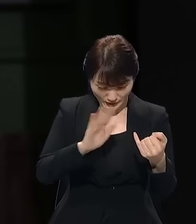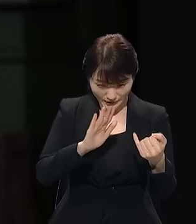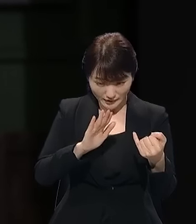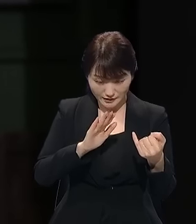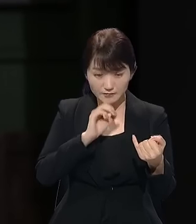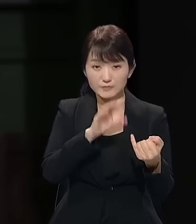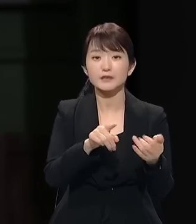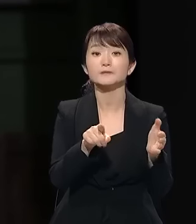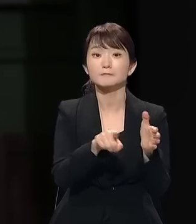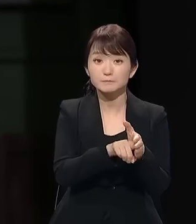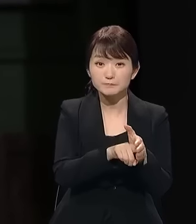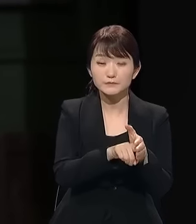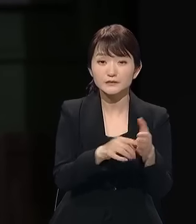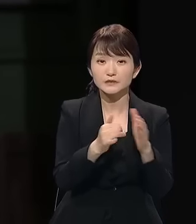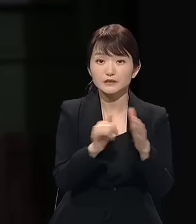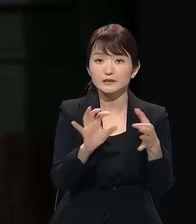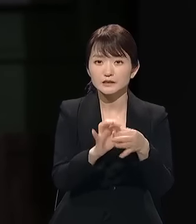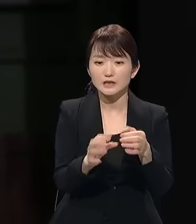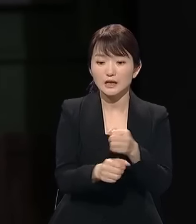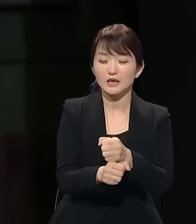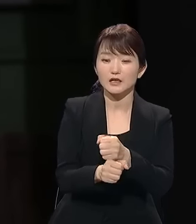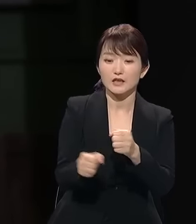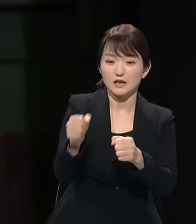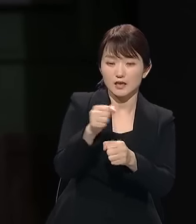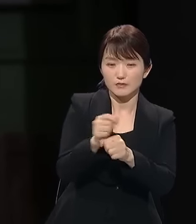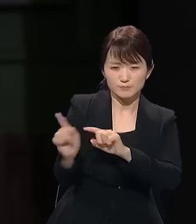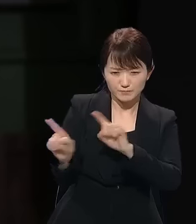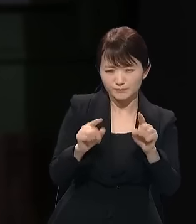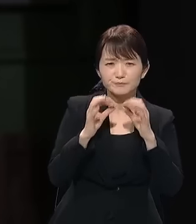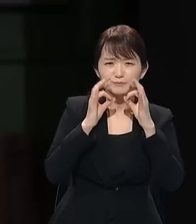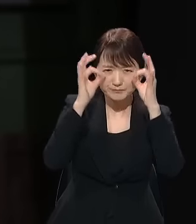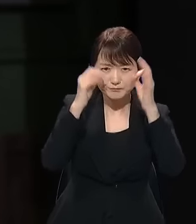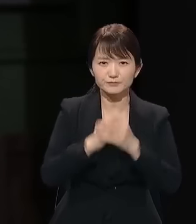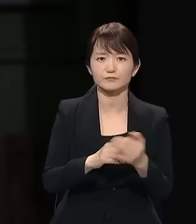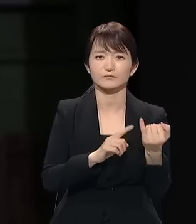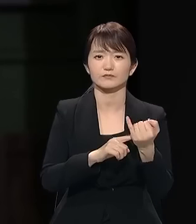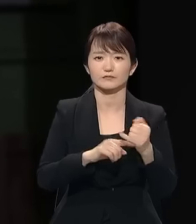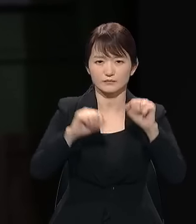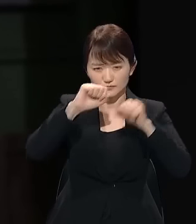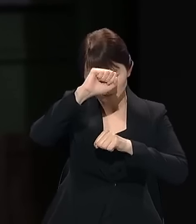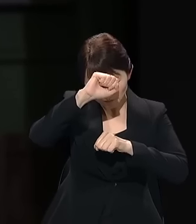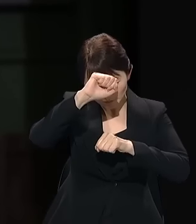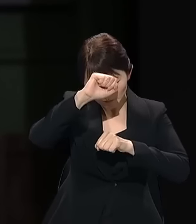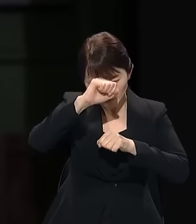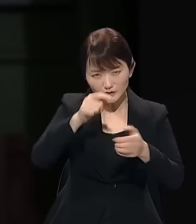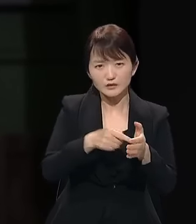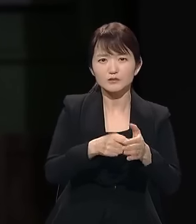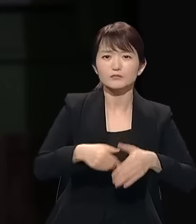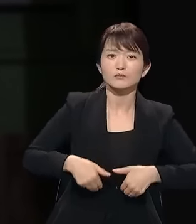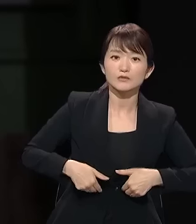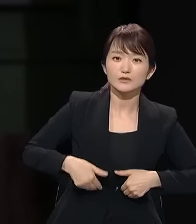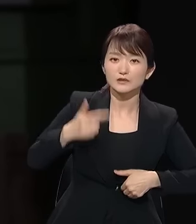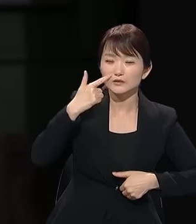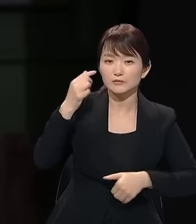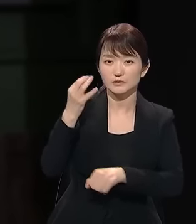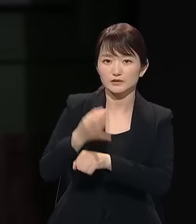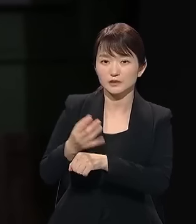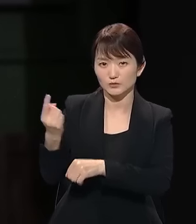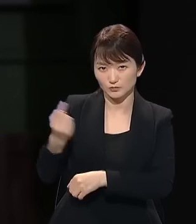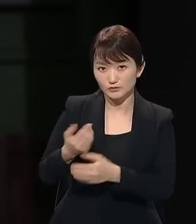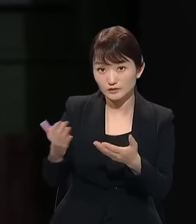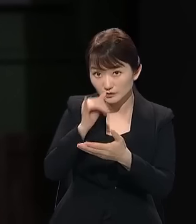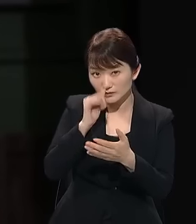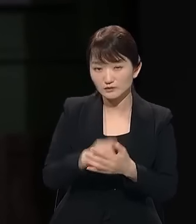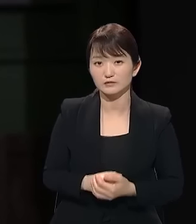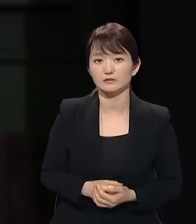믿고 가족 관계를 회복하려고 노력했다고 합니다. 당시 제보자가 운동화가 급하게 필요했는데 이걸 아버지가 사오는 일이 있었다고 합니다.